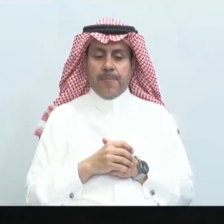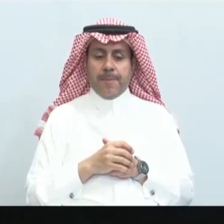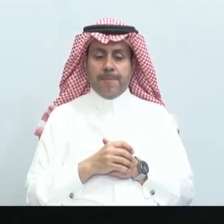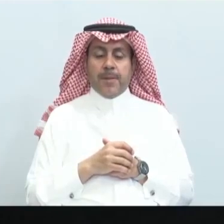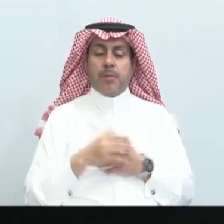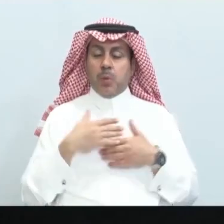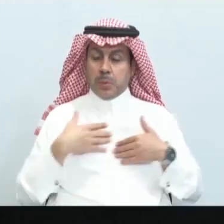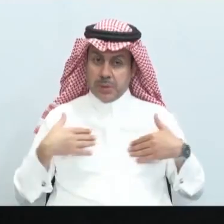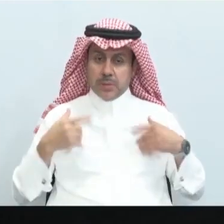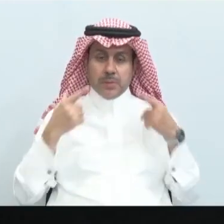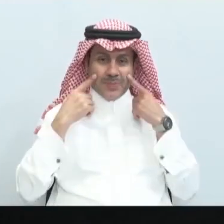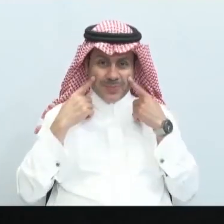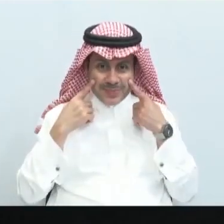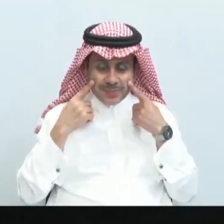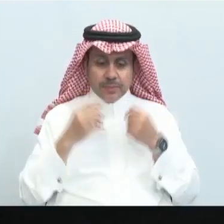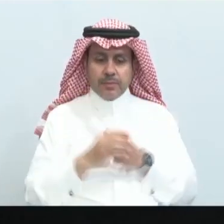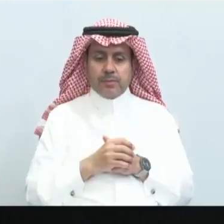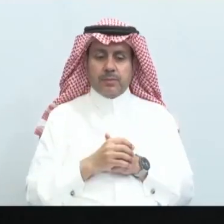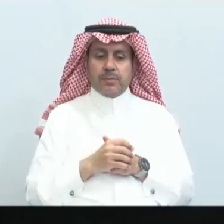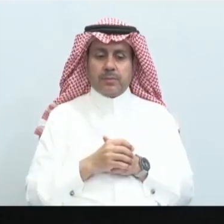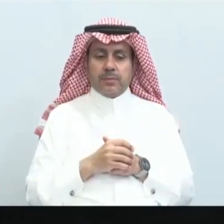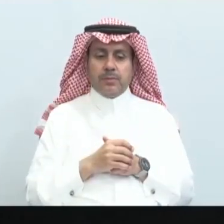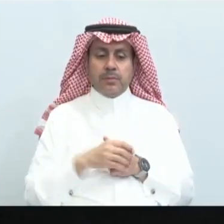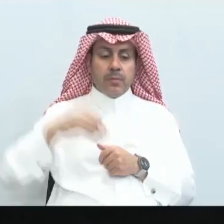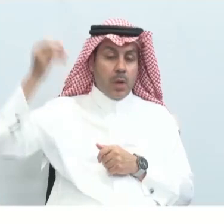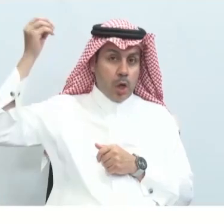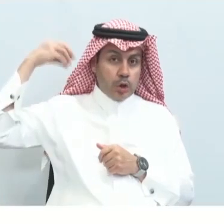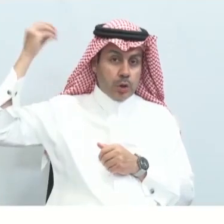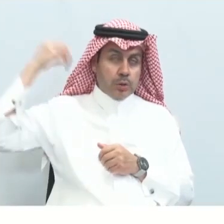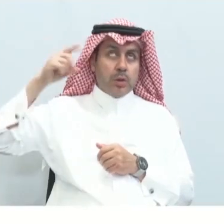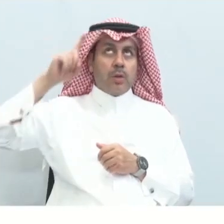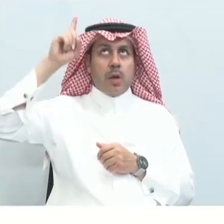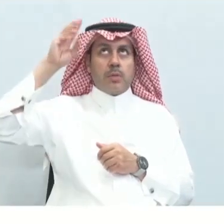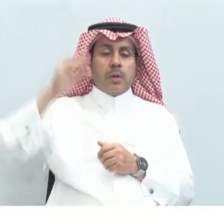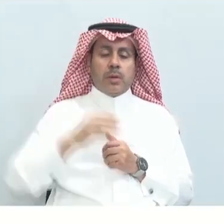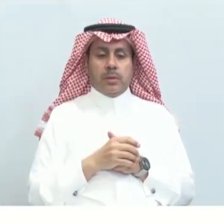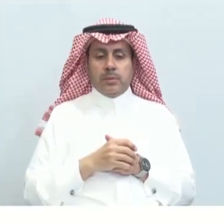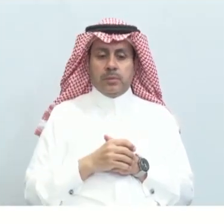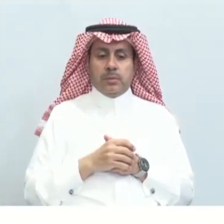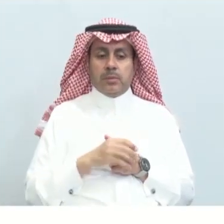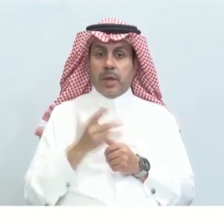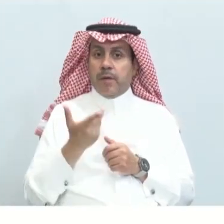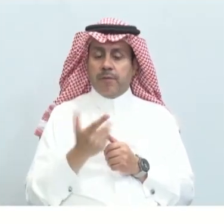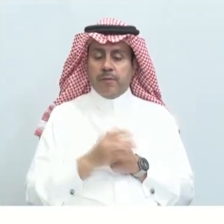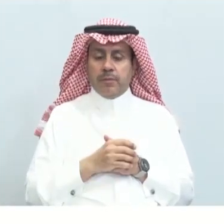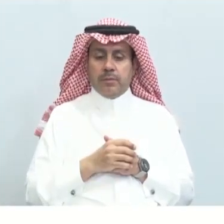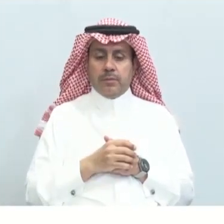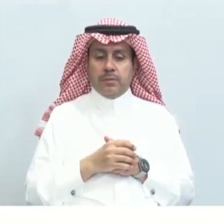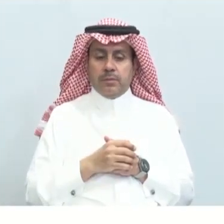مبتسمه غير مقطبه يزيد من حسناتنا عند الله عز وجل كيف عرفنا ذلك